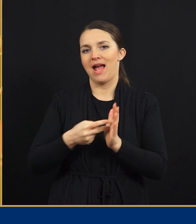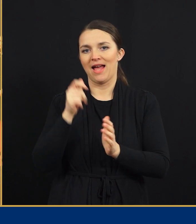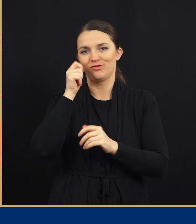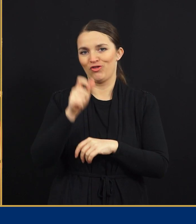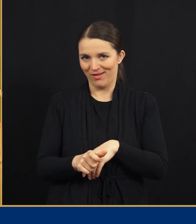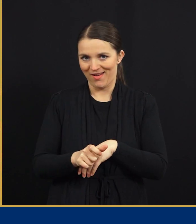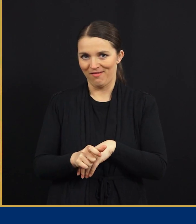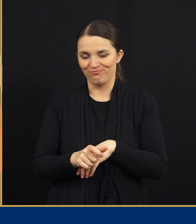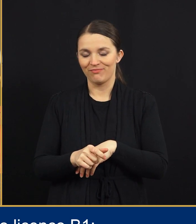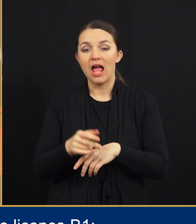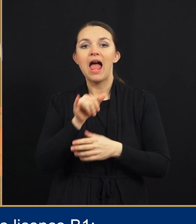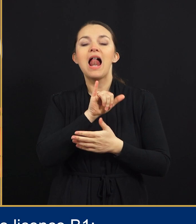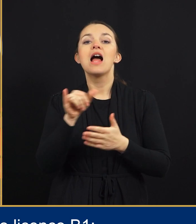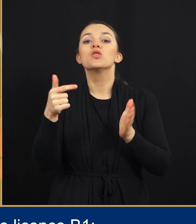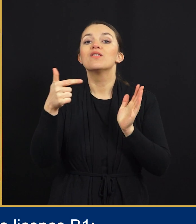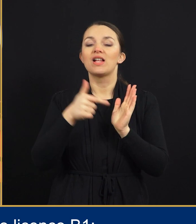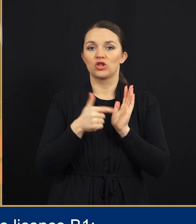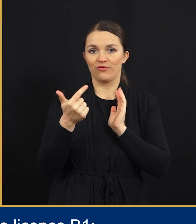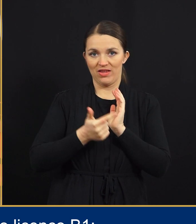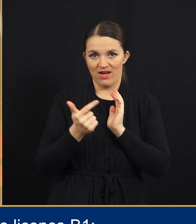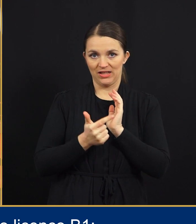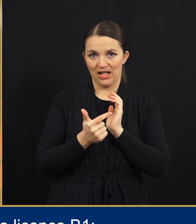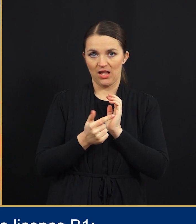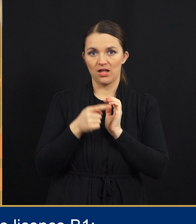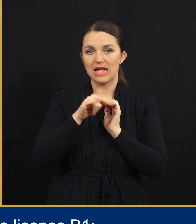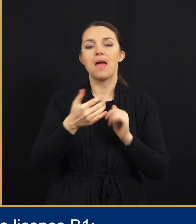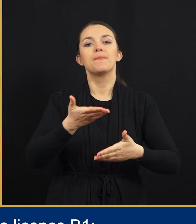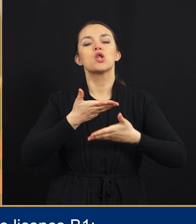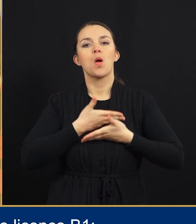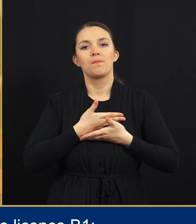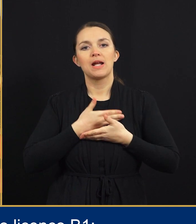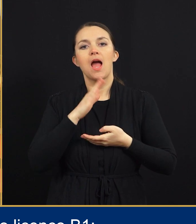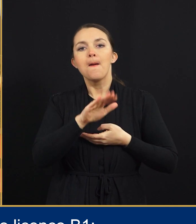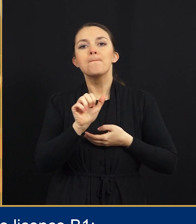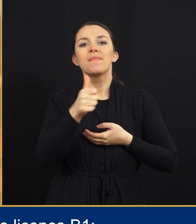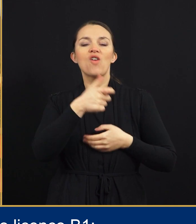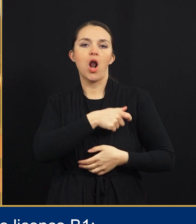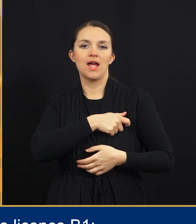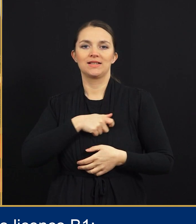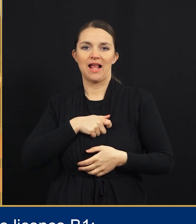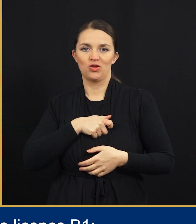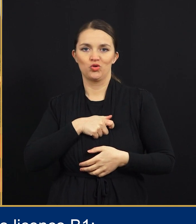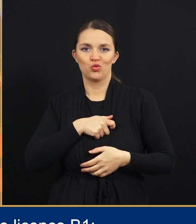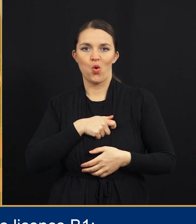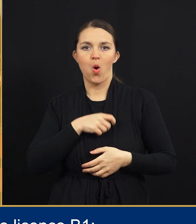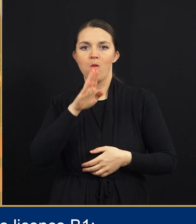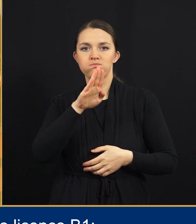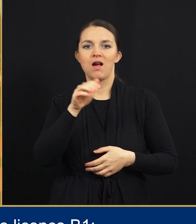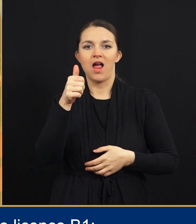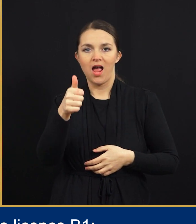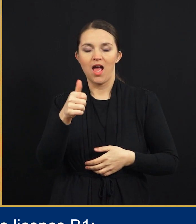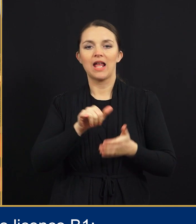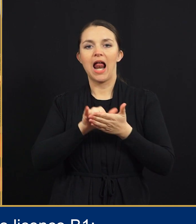mehaničarka. V letu 2022 je pridobila svojo prvo licenco